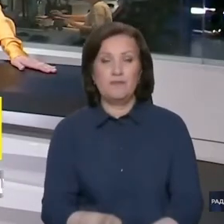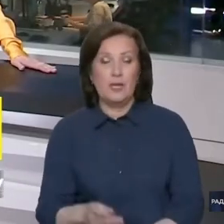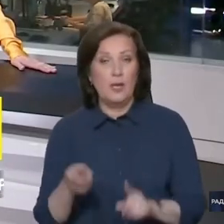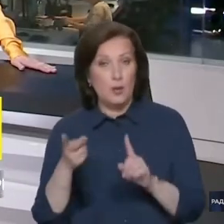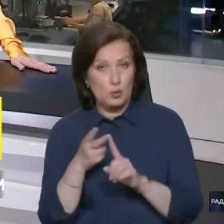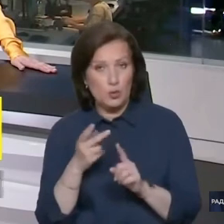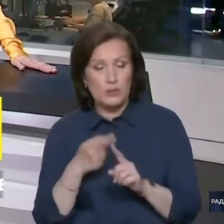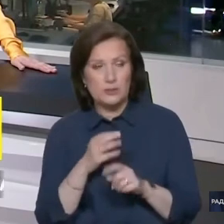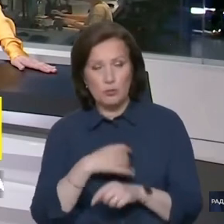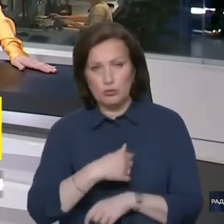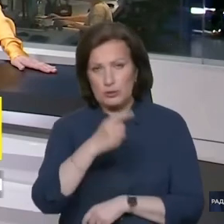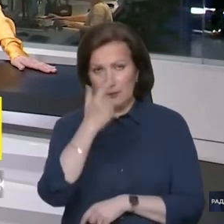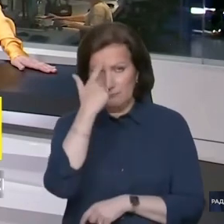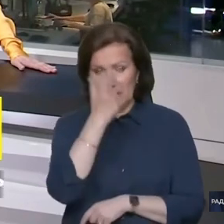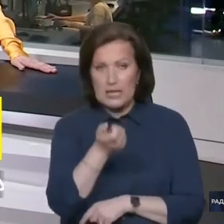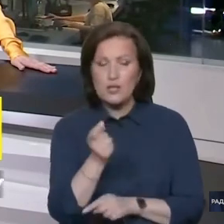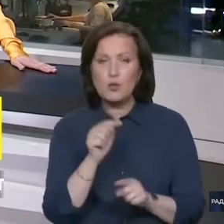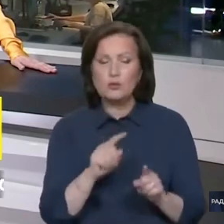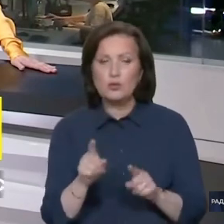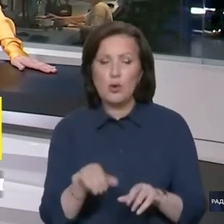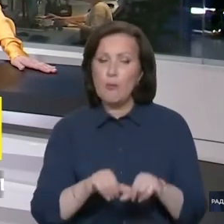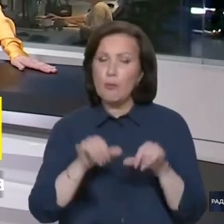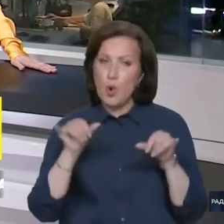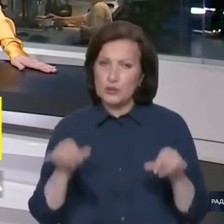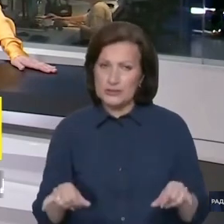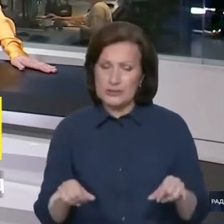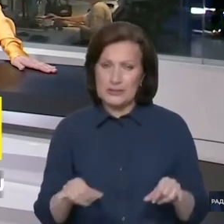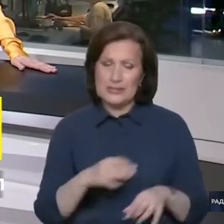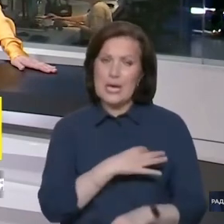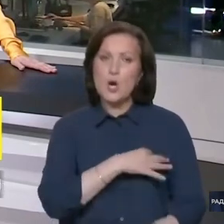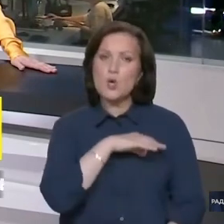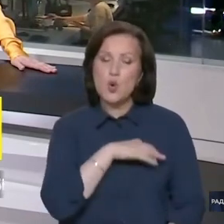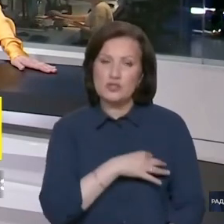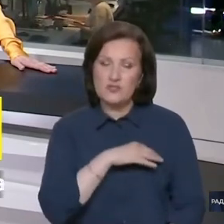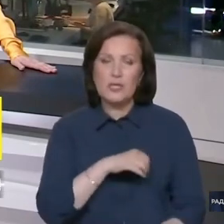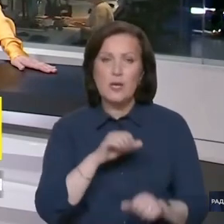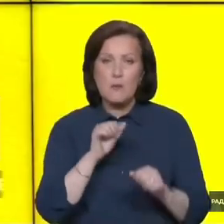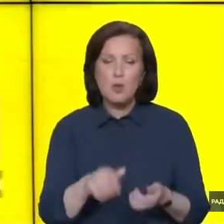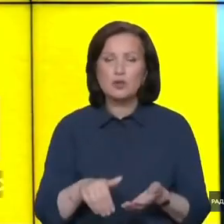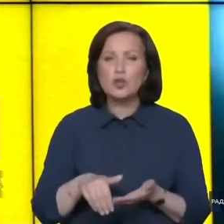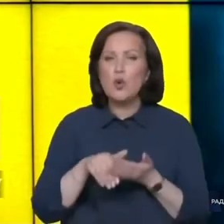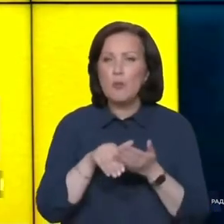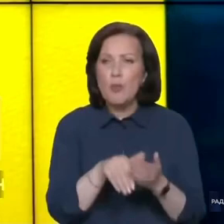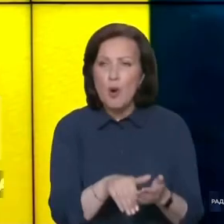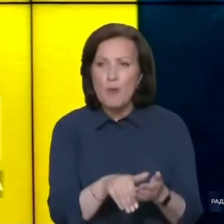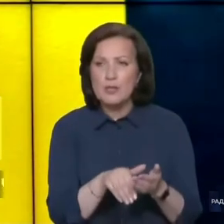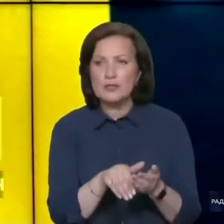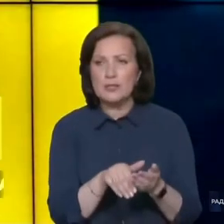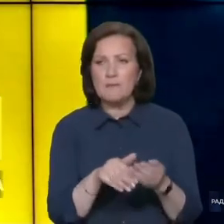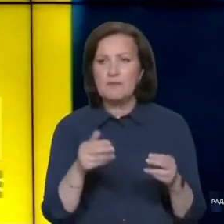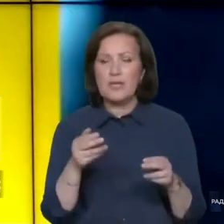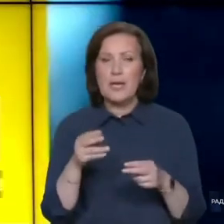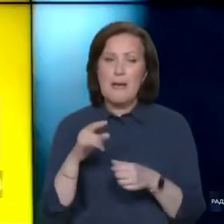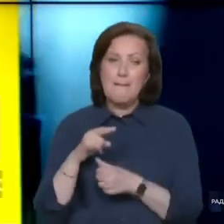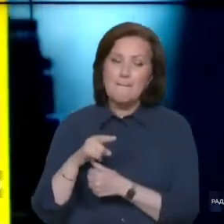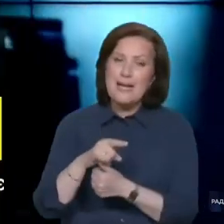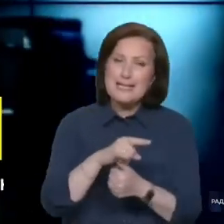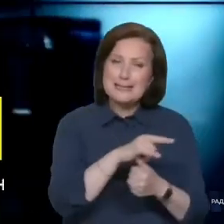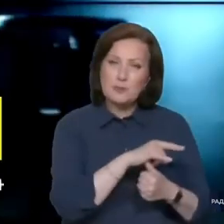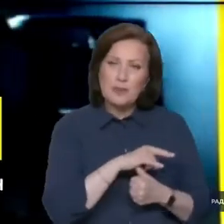Друге, це може бути натяком того, що посилення розвідки може допомогти певним